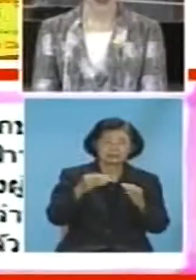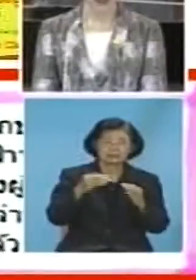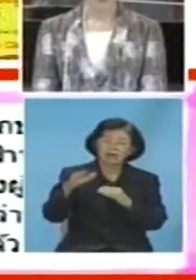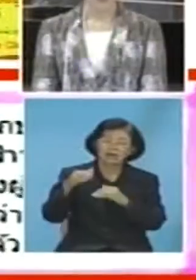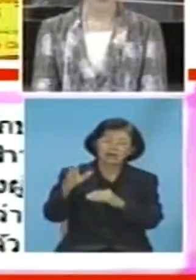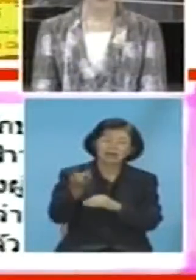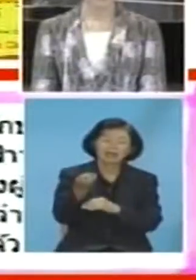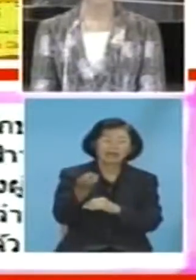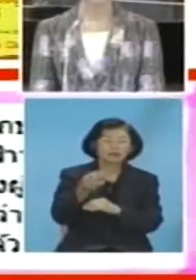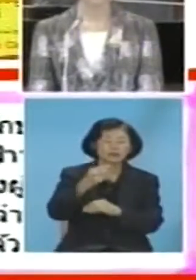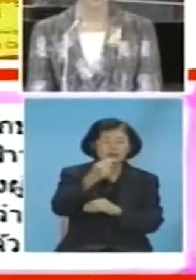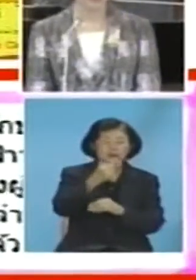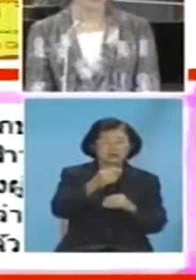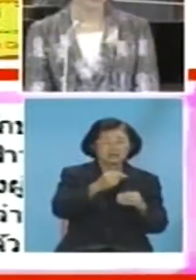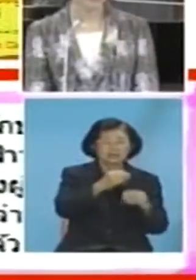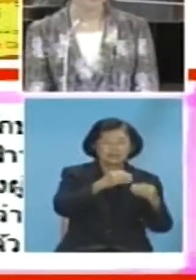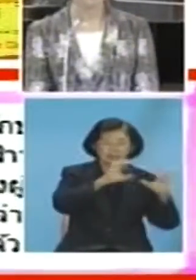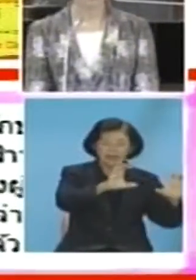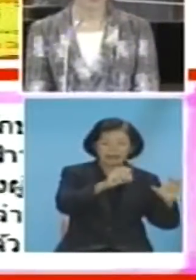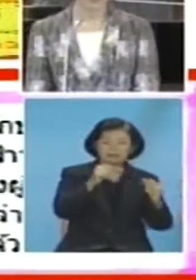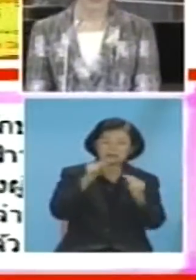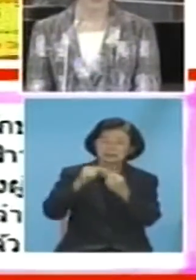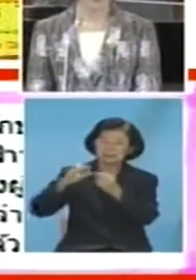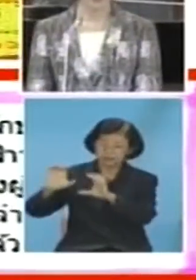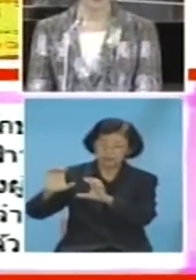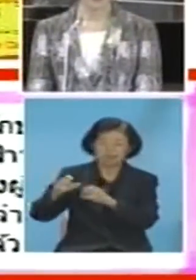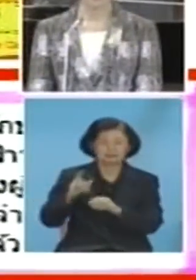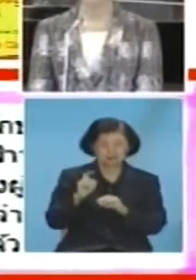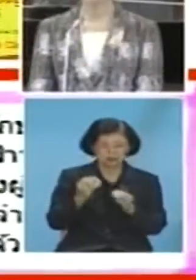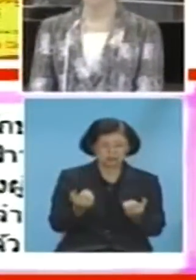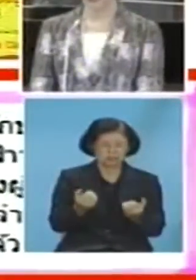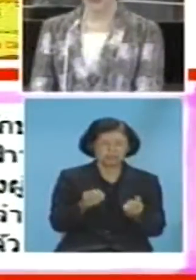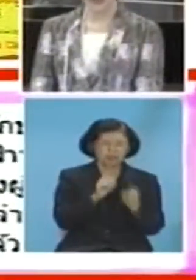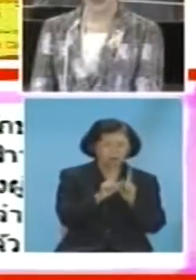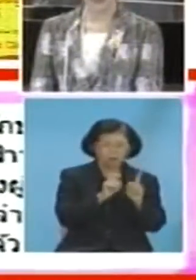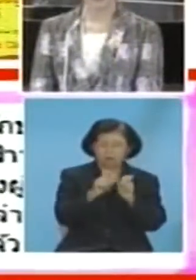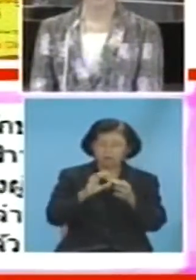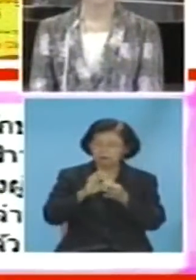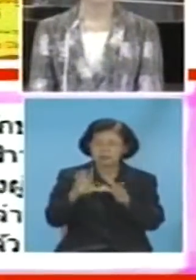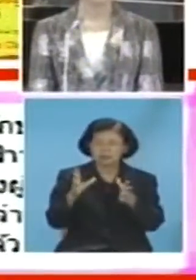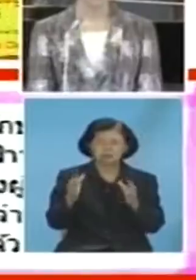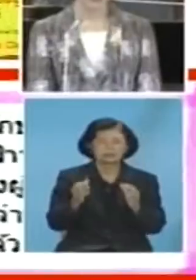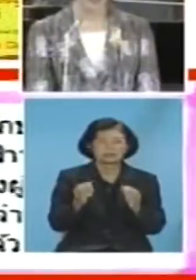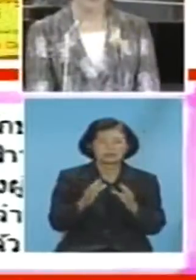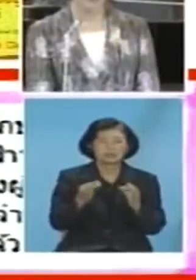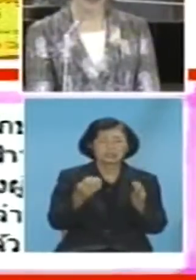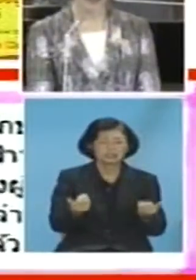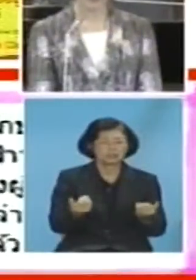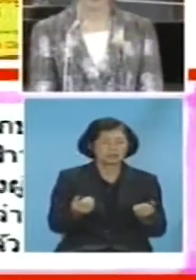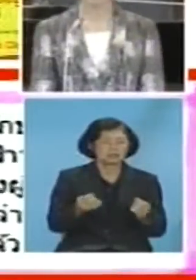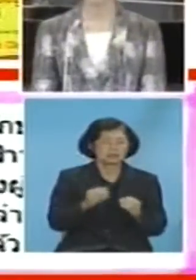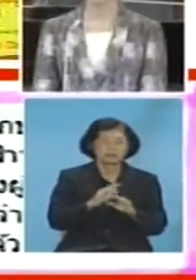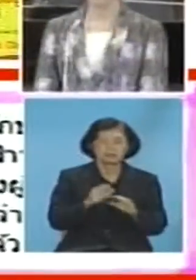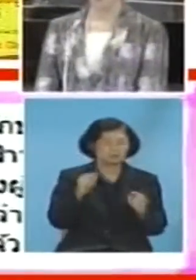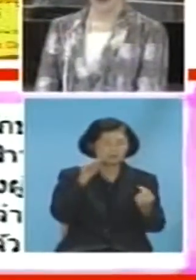G2G เป็นอีกหนึ่งสำนวนซึ่งเรากำลังไต่สวนอยู่แต่ไม่เกี่ยวกับคดีนี้ไม่ได้มีประเด็นโด